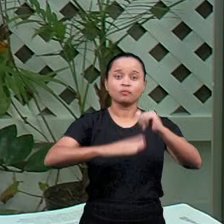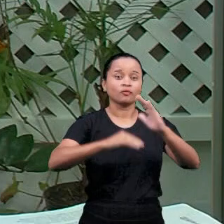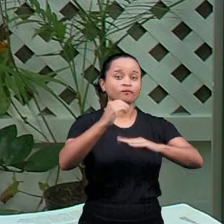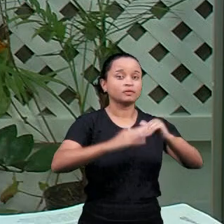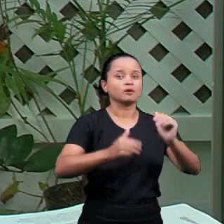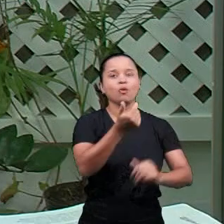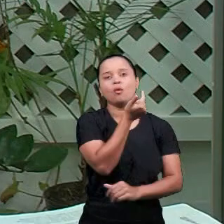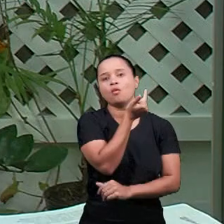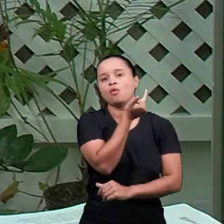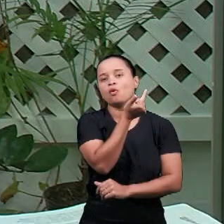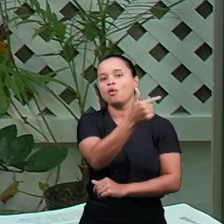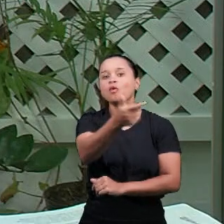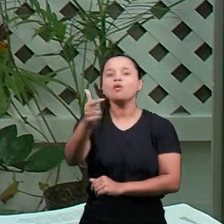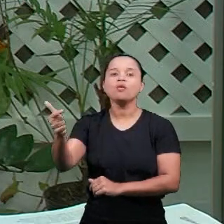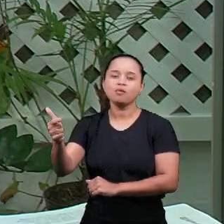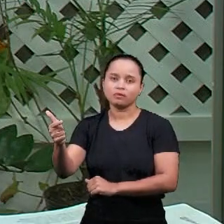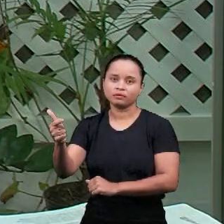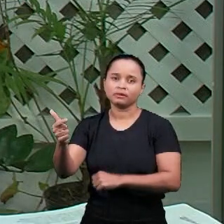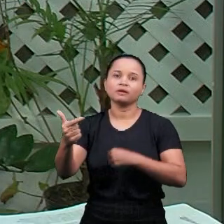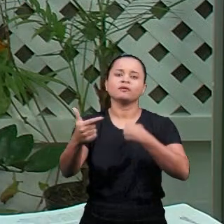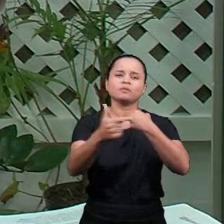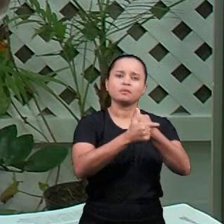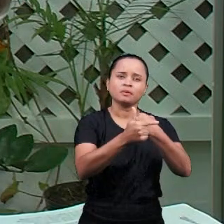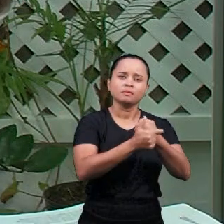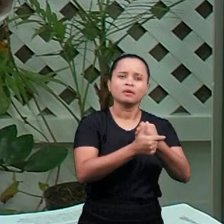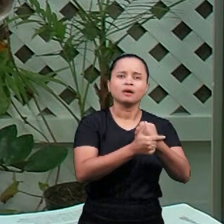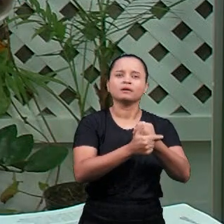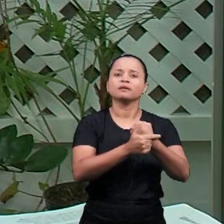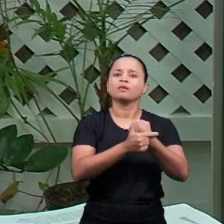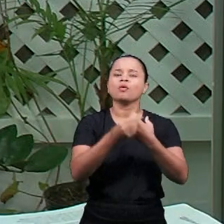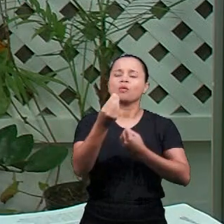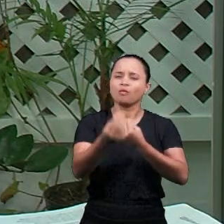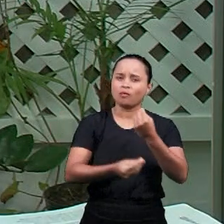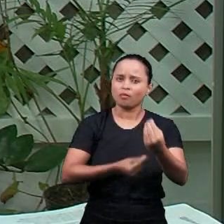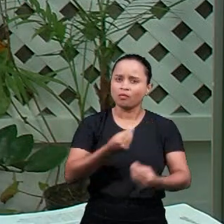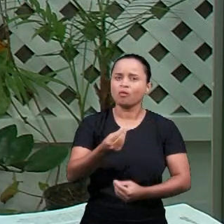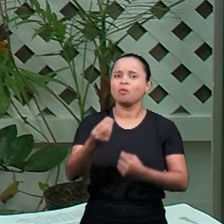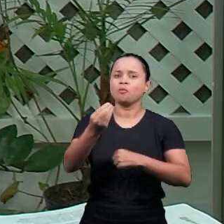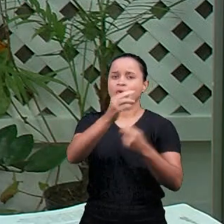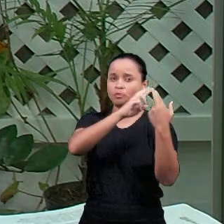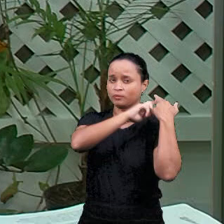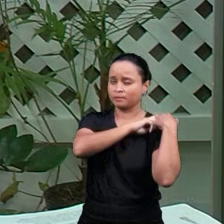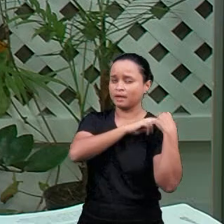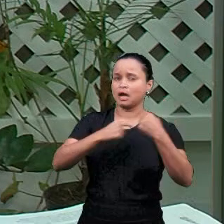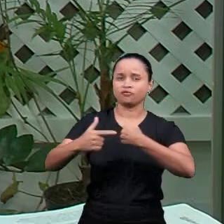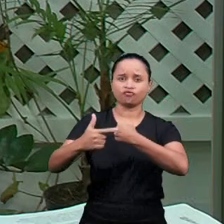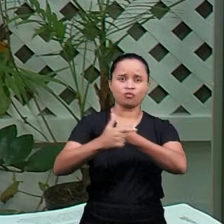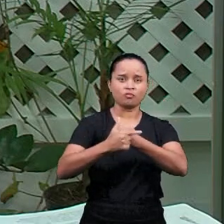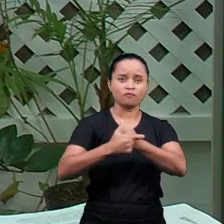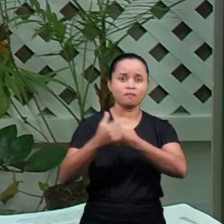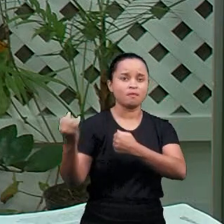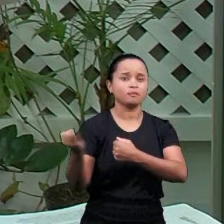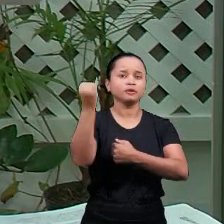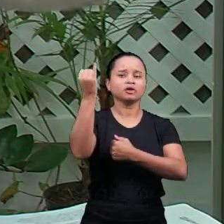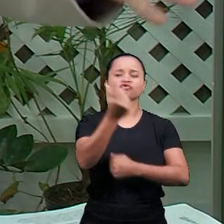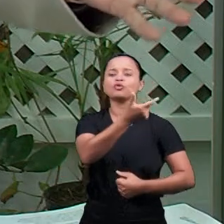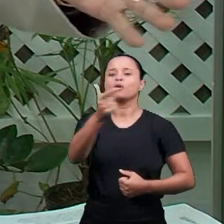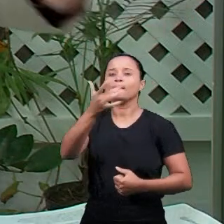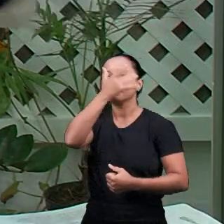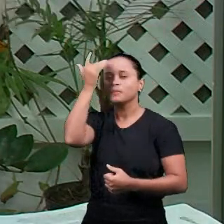qui exerce une fonction importante. Donc,